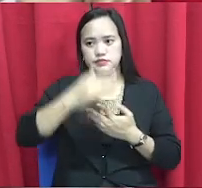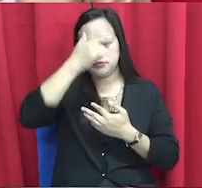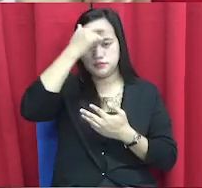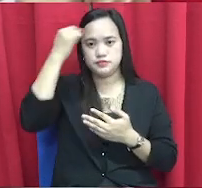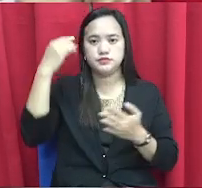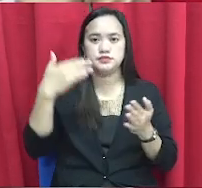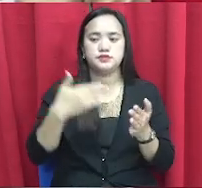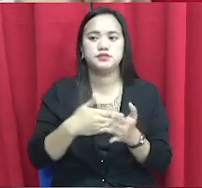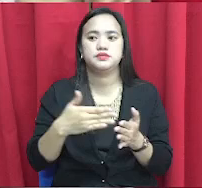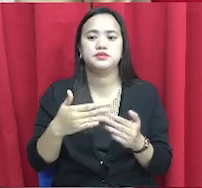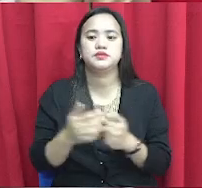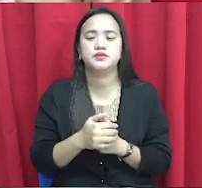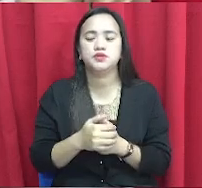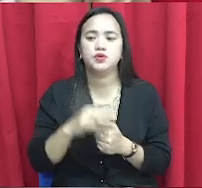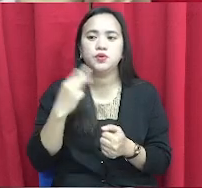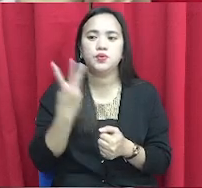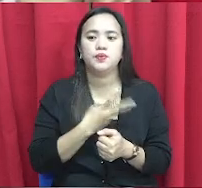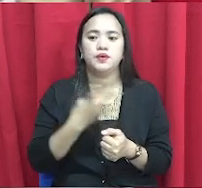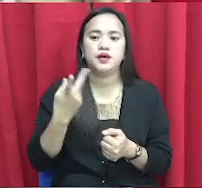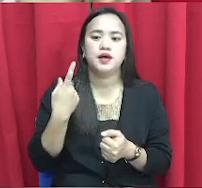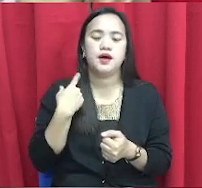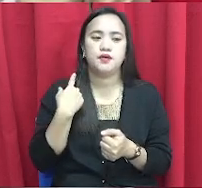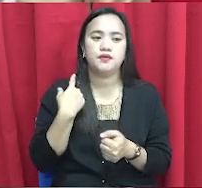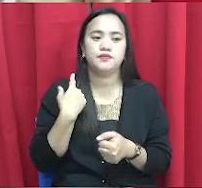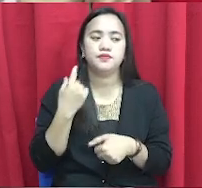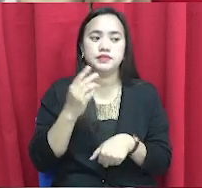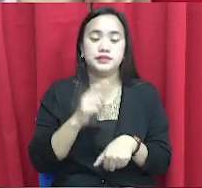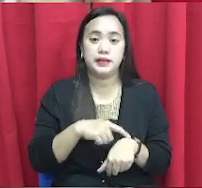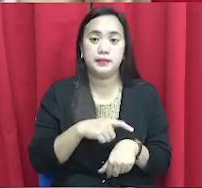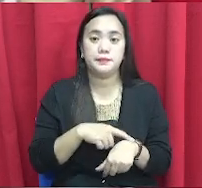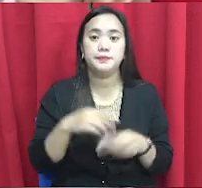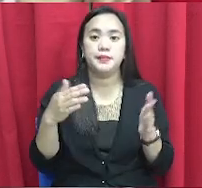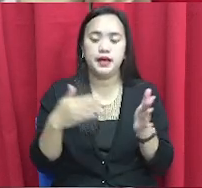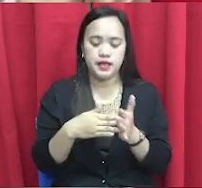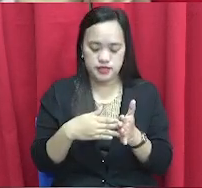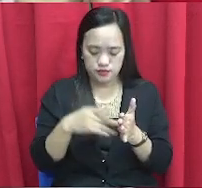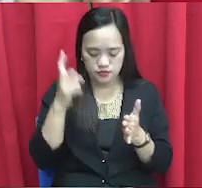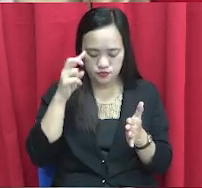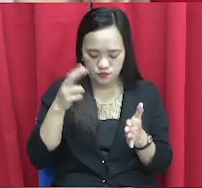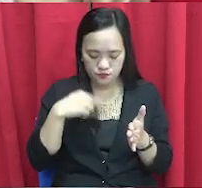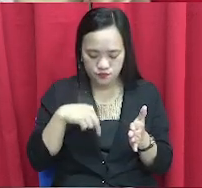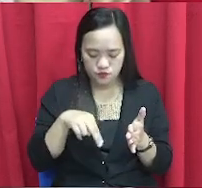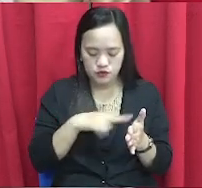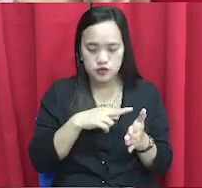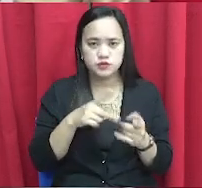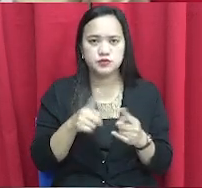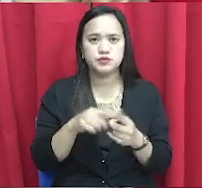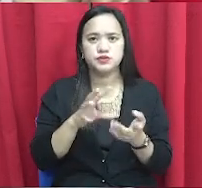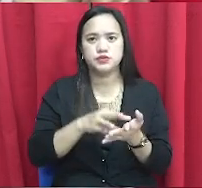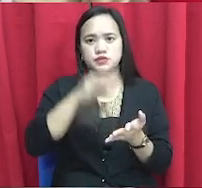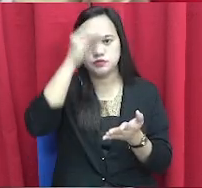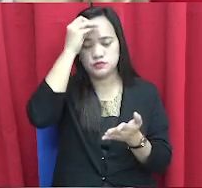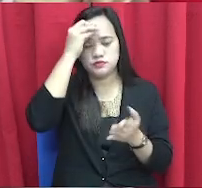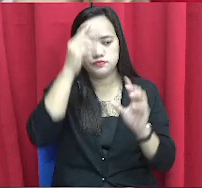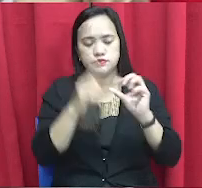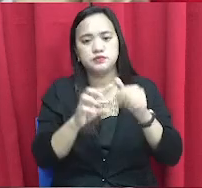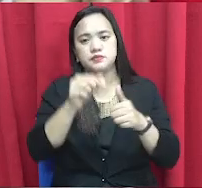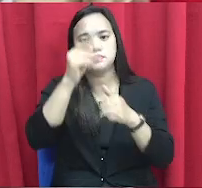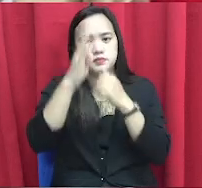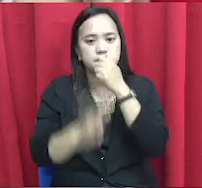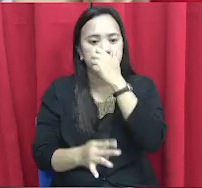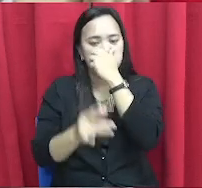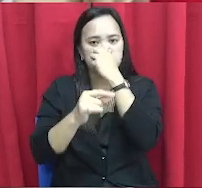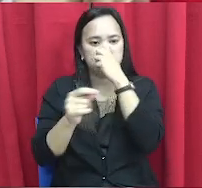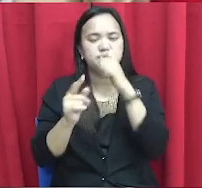ay tayo po'y Meron pong ah pagkakataon na muli pong ah matuto sa salita ng Diyos especially po sa